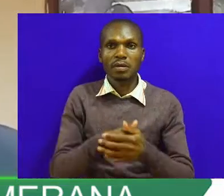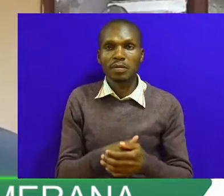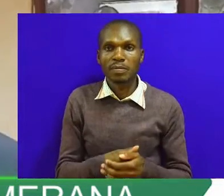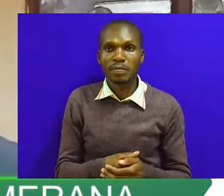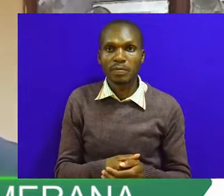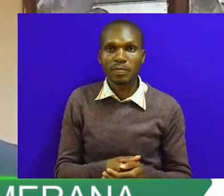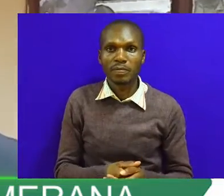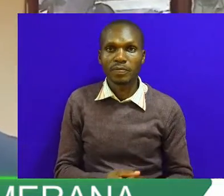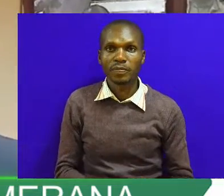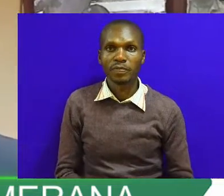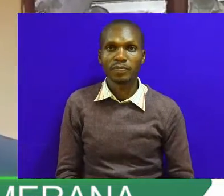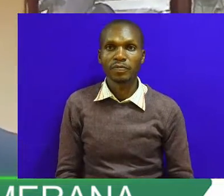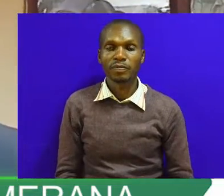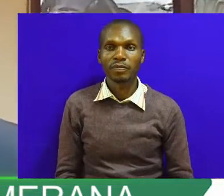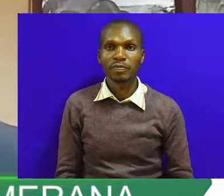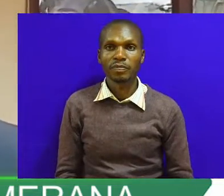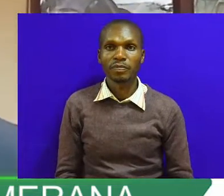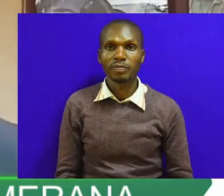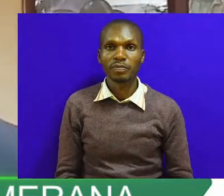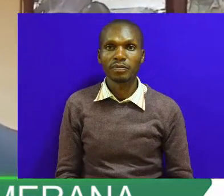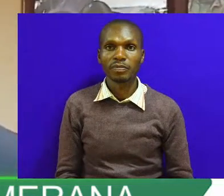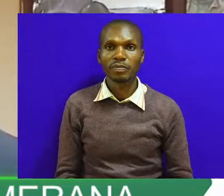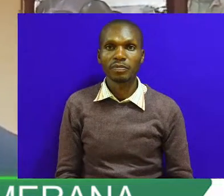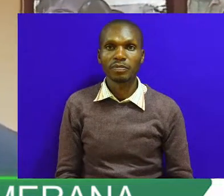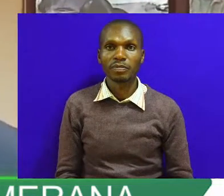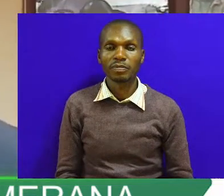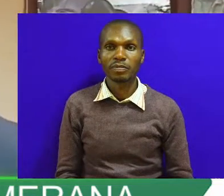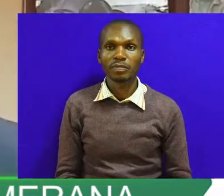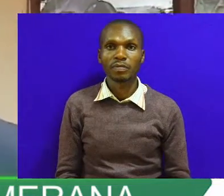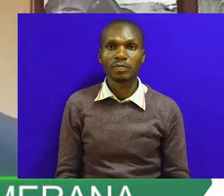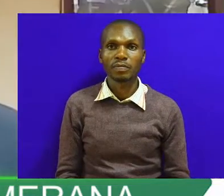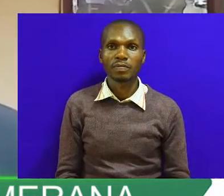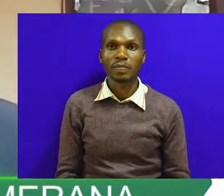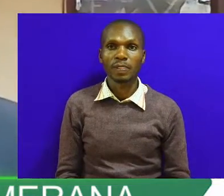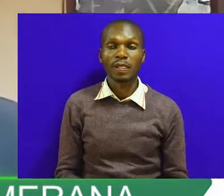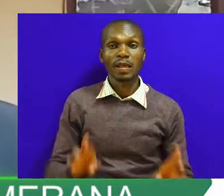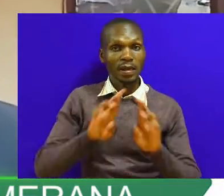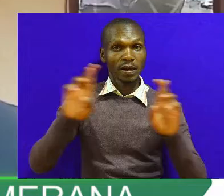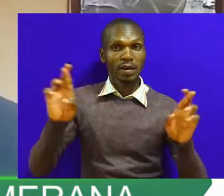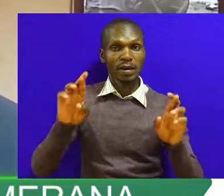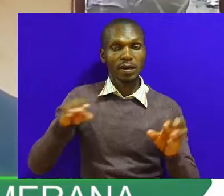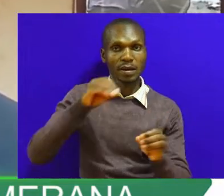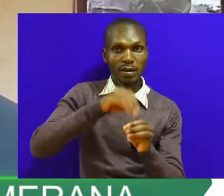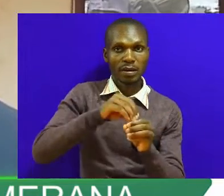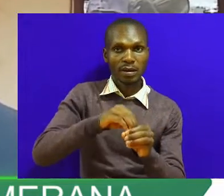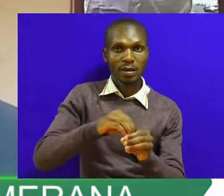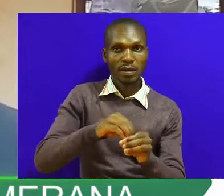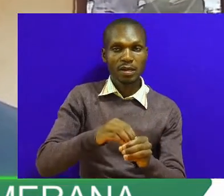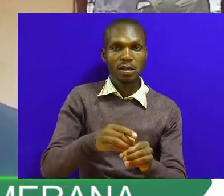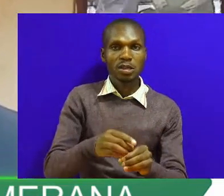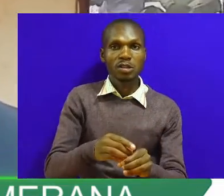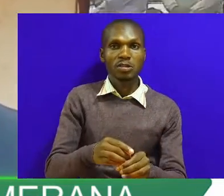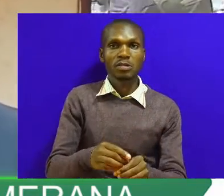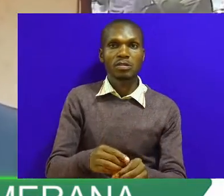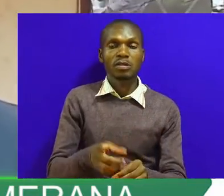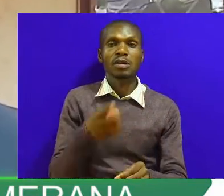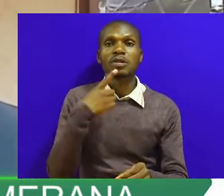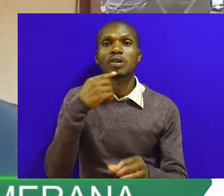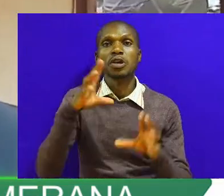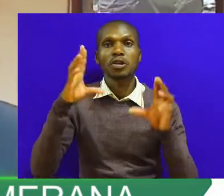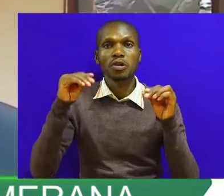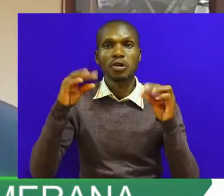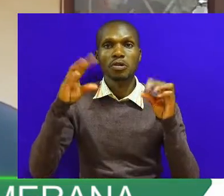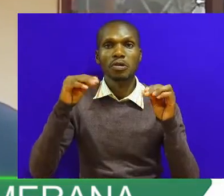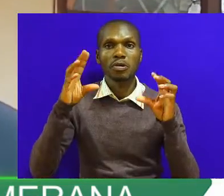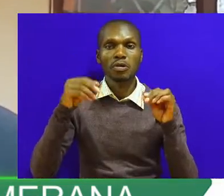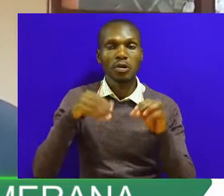ayu oro nende to abeta yari asa ko endo bacho to akani bua to tara bu to kuri chikura oyo akora iyo